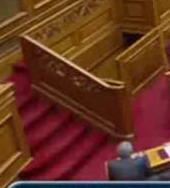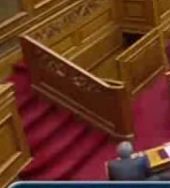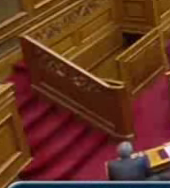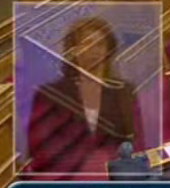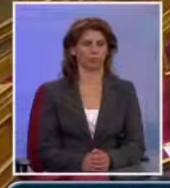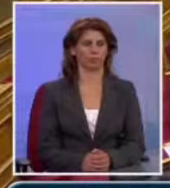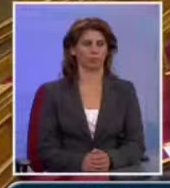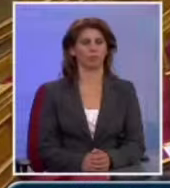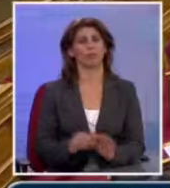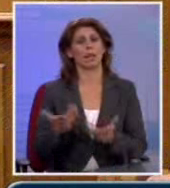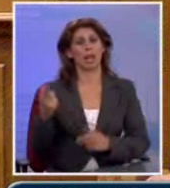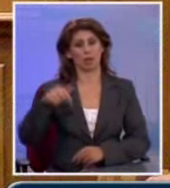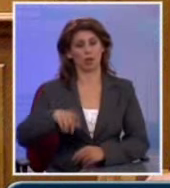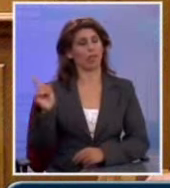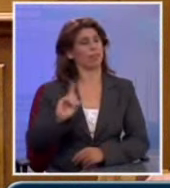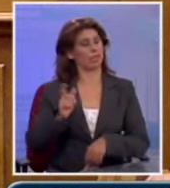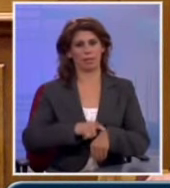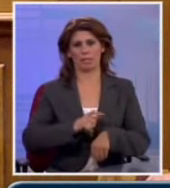Όμως τώρα δεν είναι η ώρα της